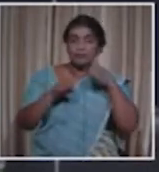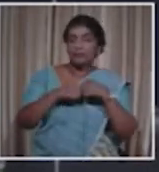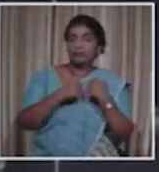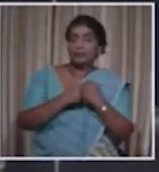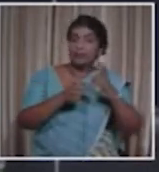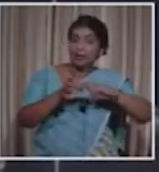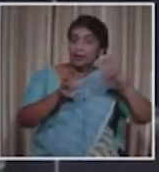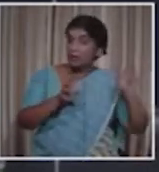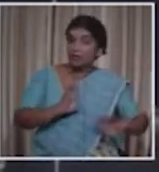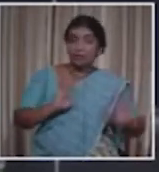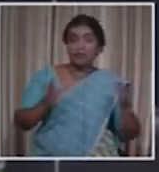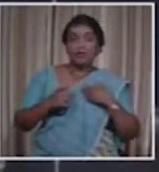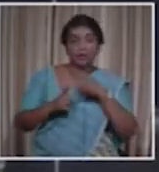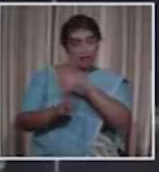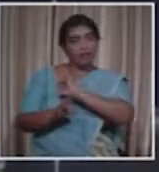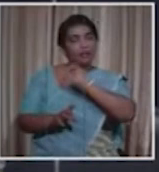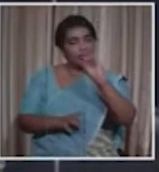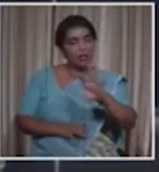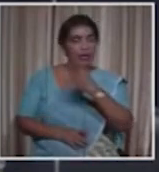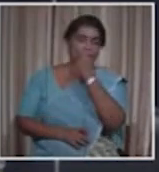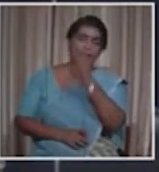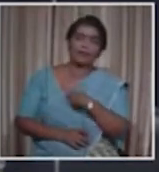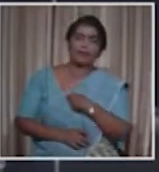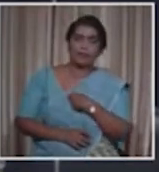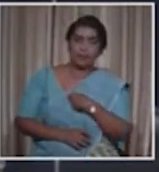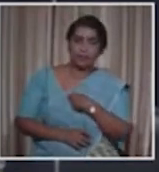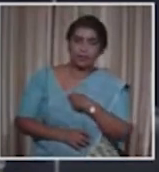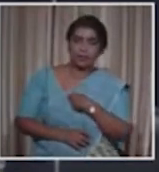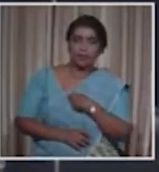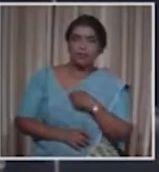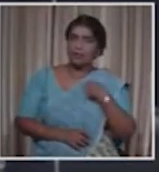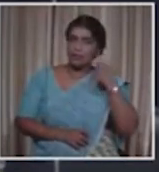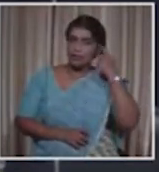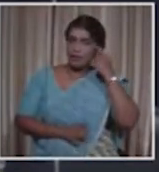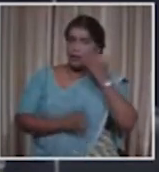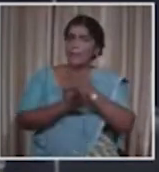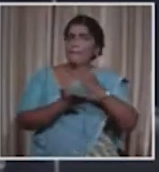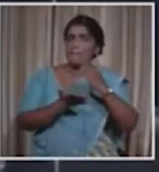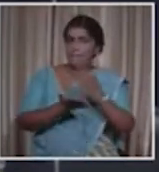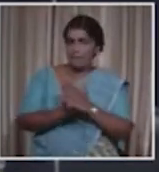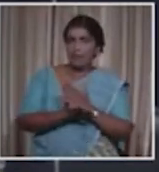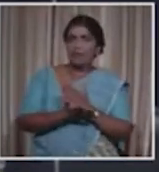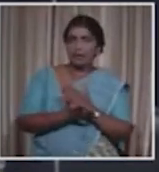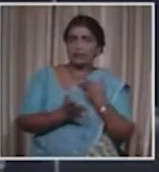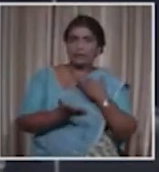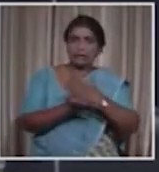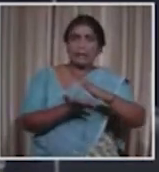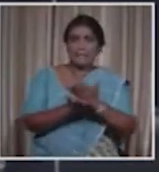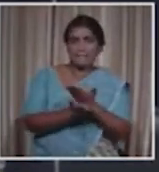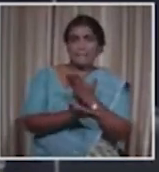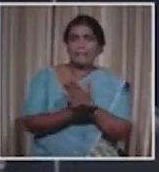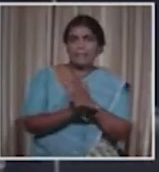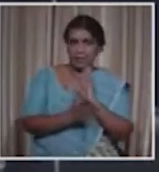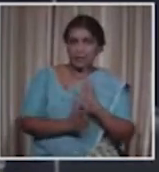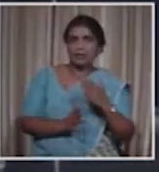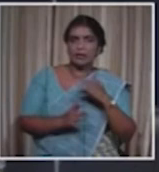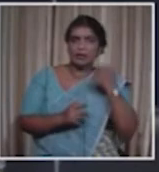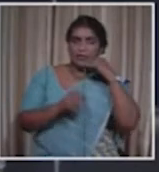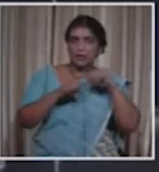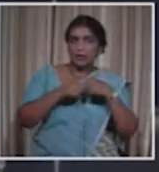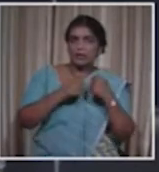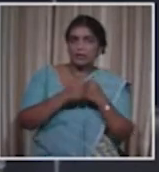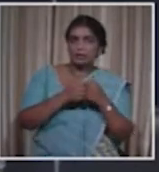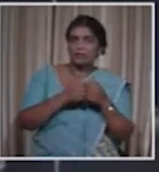වුණත් අපි අපේක්ෂකෙක් දානවා කියලා මට කිව්වේ එතකොට මට තේරුණේ එක බෙදිලා කියලා මම මේ ඇටි කොහෙන්ද මේක බෙදීමක් තියෙනවා සජ්ජවේක ගනුදෙනු